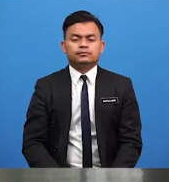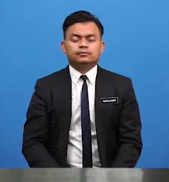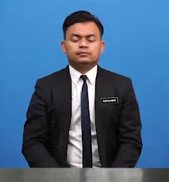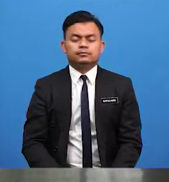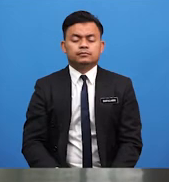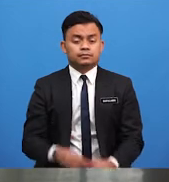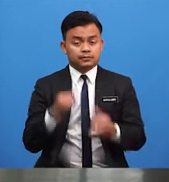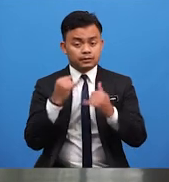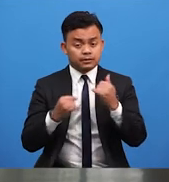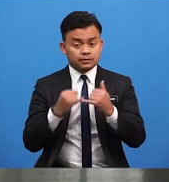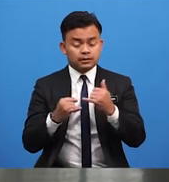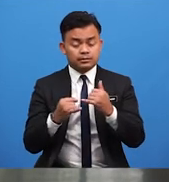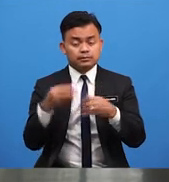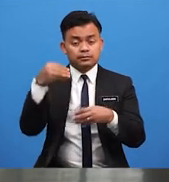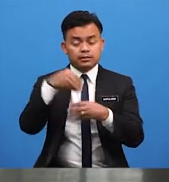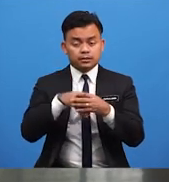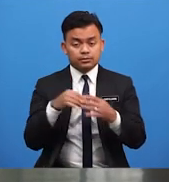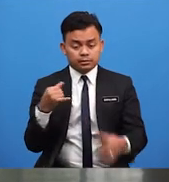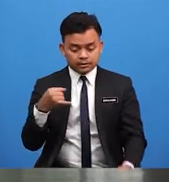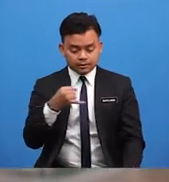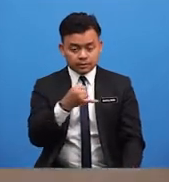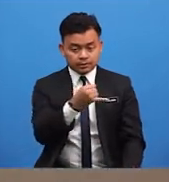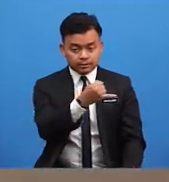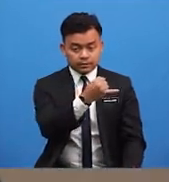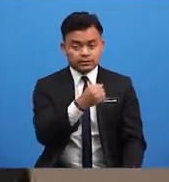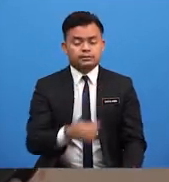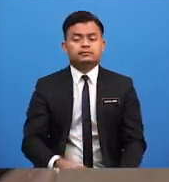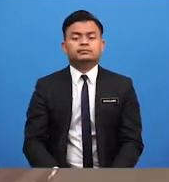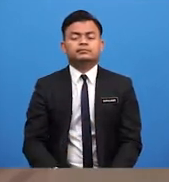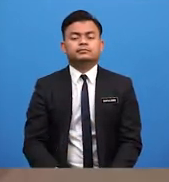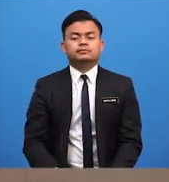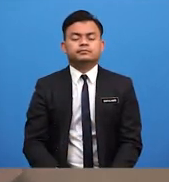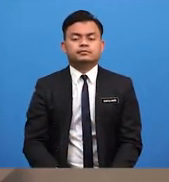Akhir sekali, masukkan ikan bilis.